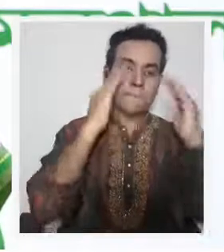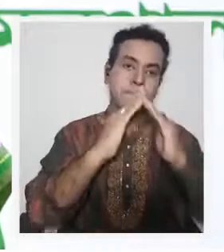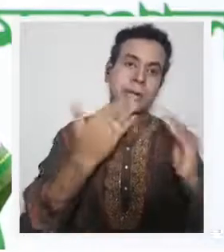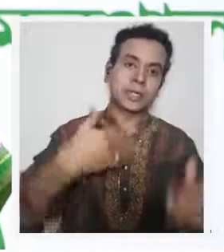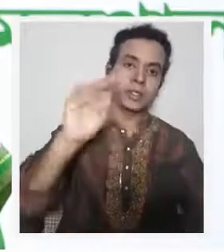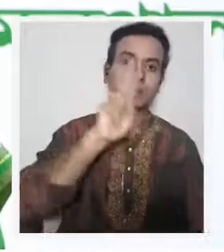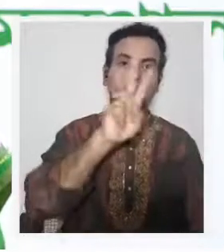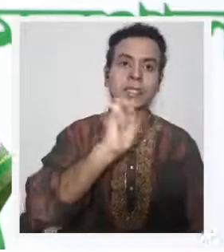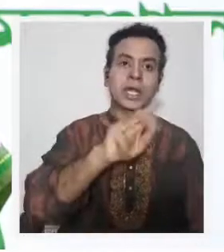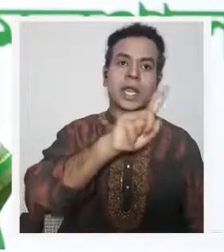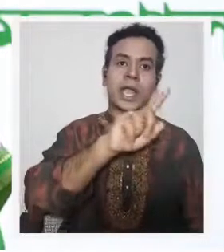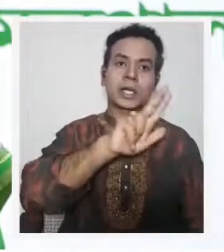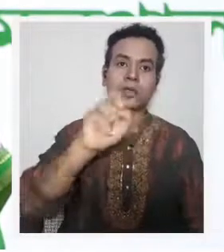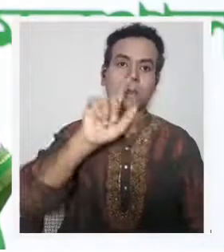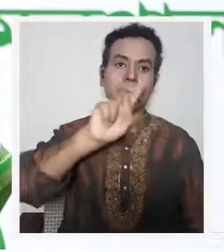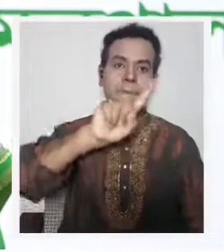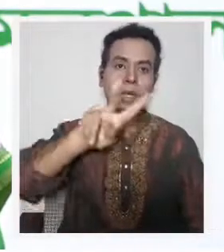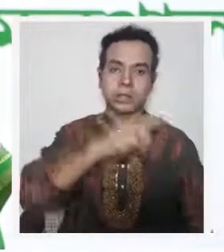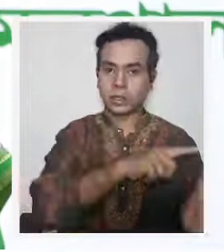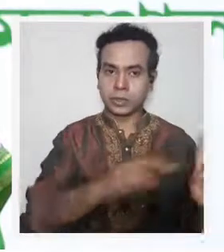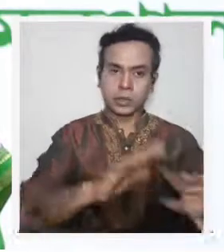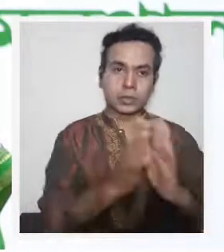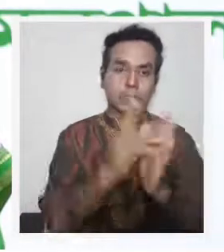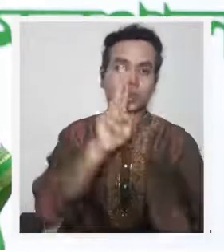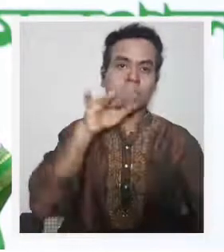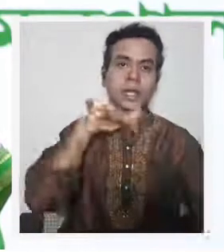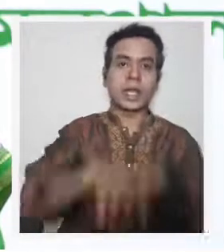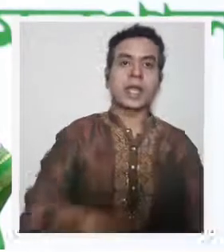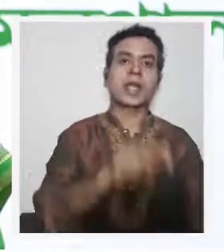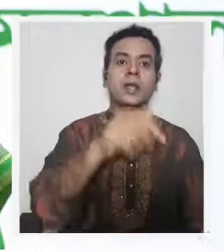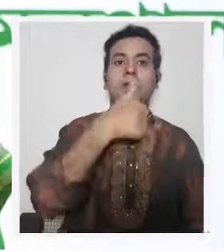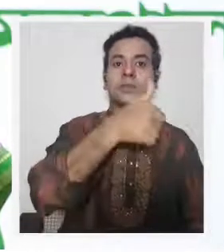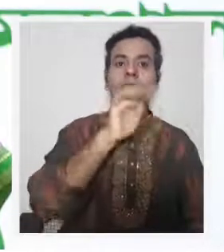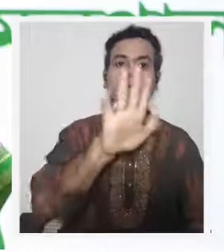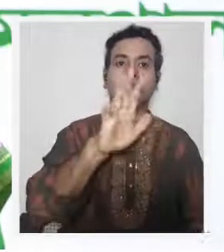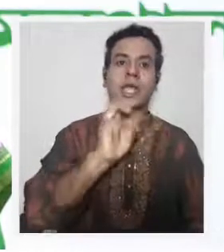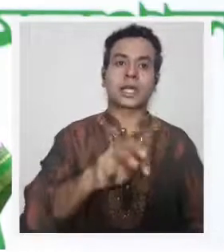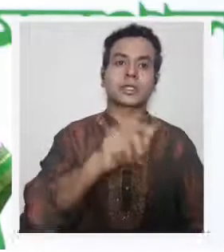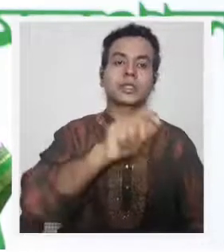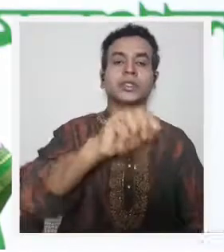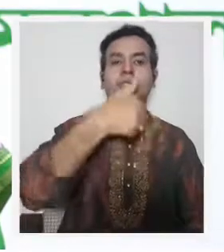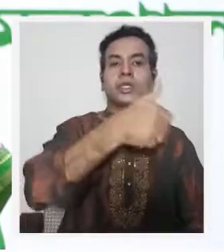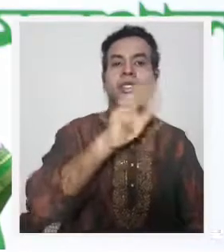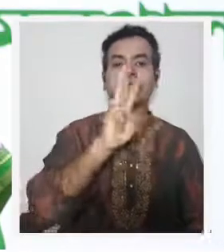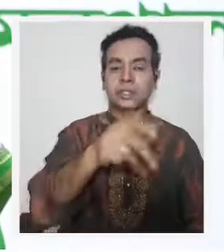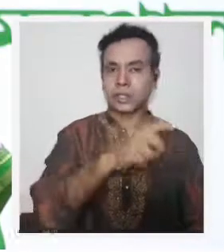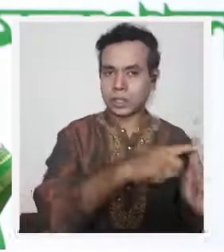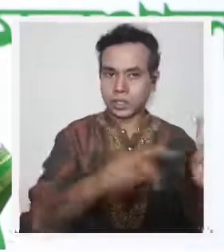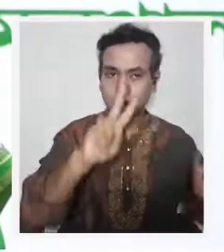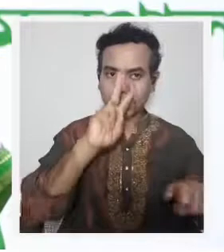24 ঘন্টায় কোয়ারেন্টাইনে 2,384 জন, ছাড় পেয়েছেন 2,112 জন। এ পর্যন্ত কোয়ারেন্টাইন